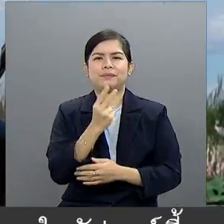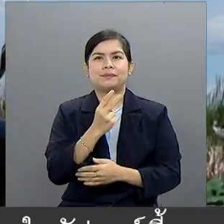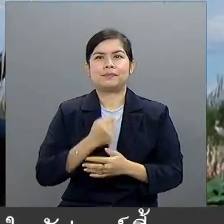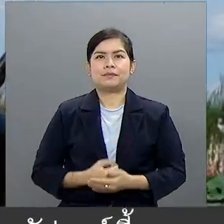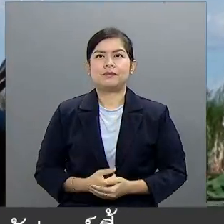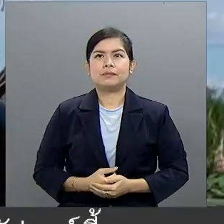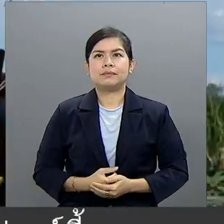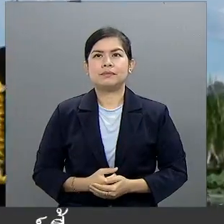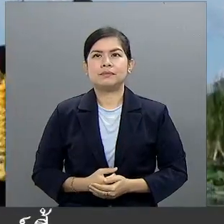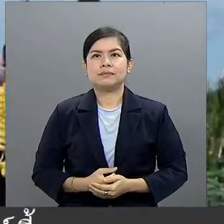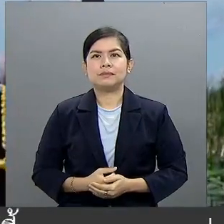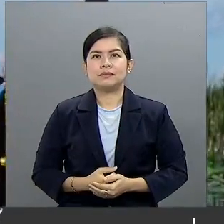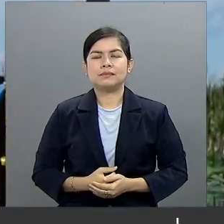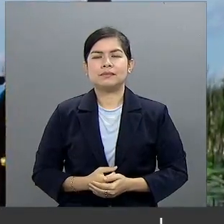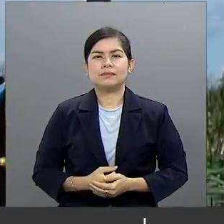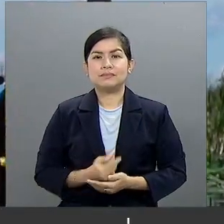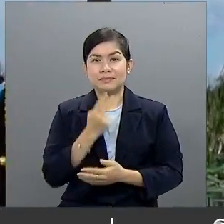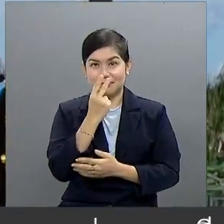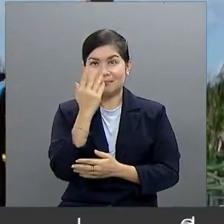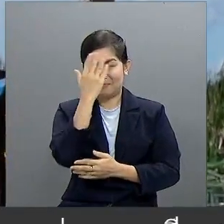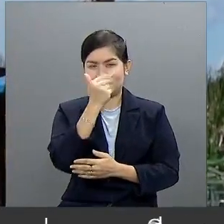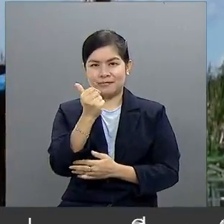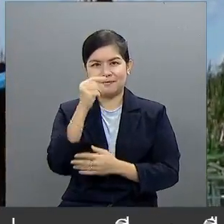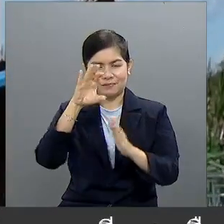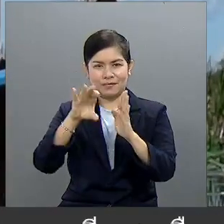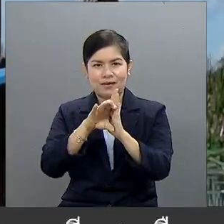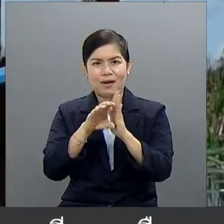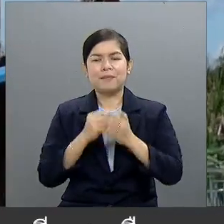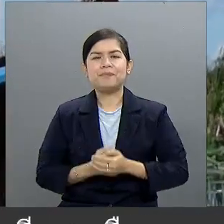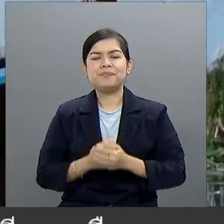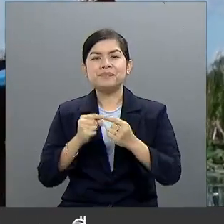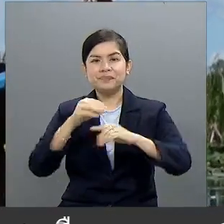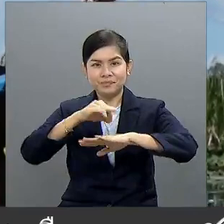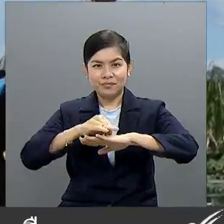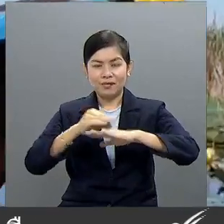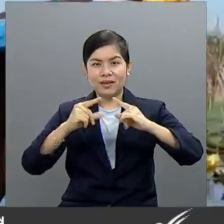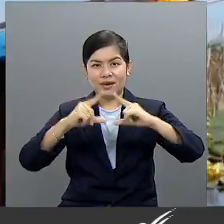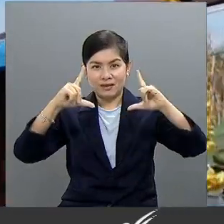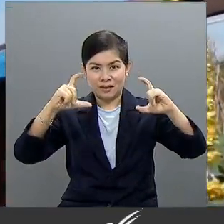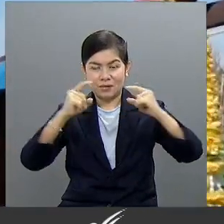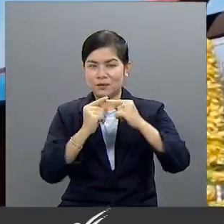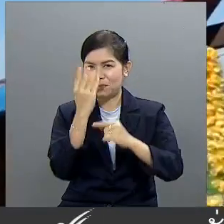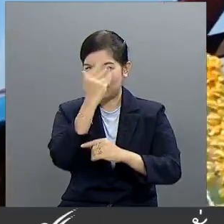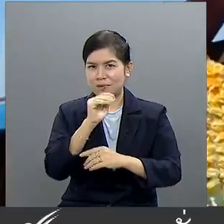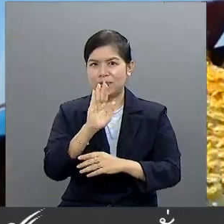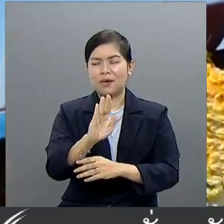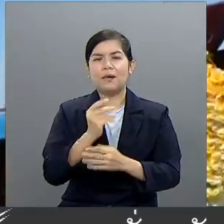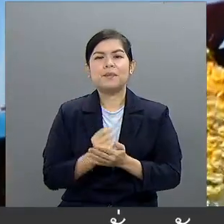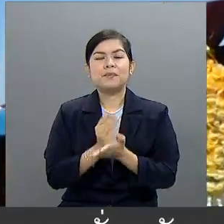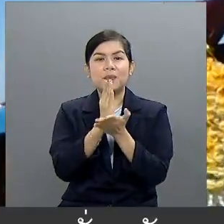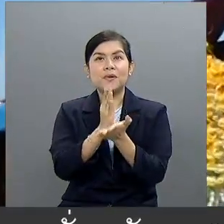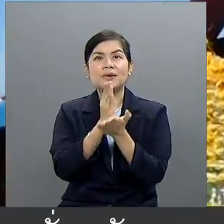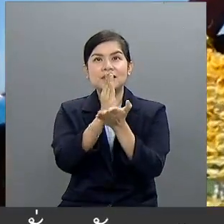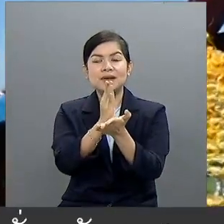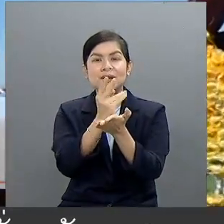โอ้นี่แลนด์มาร์คจุดใหม่ที่พูดถึงนี้ครับคุณผู้ชมครับก็คือเรือสำเภาลำนี้นั่นแหละซึ่งเป็นเรือ